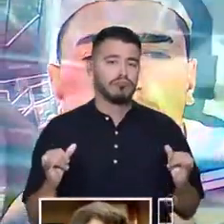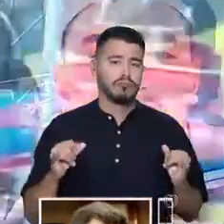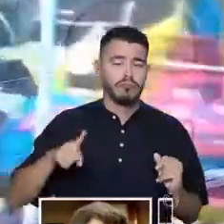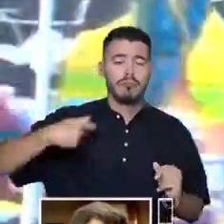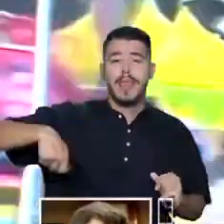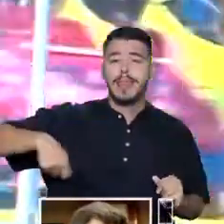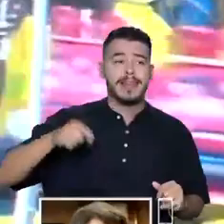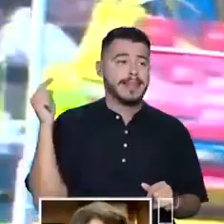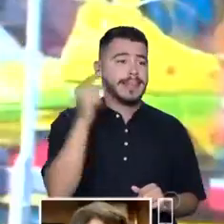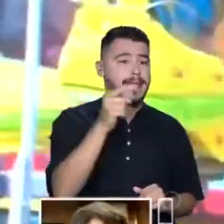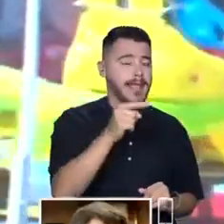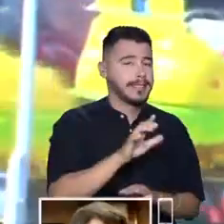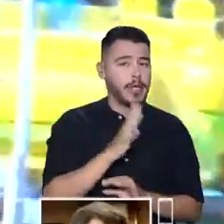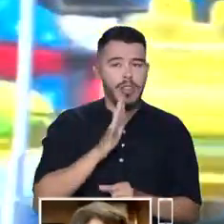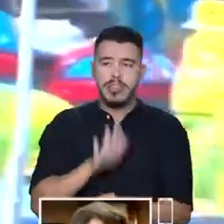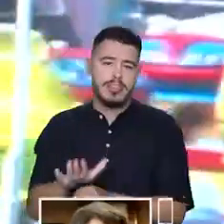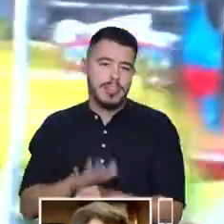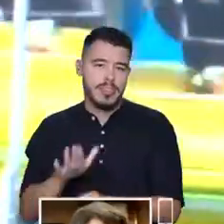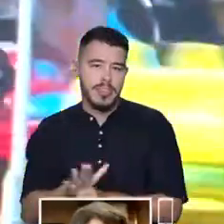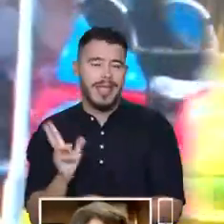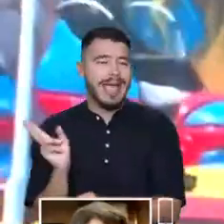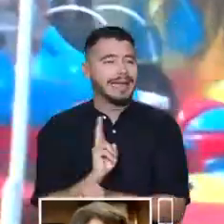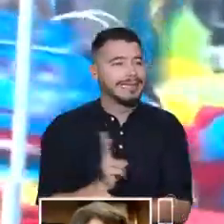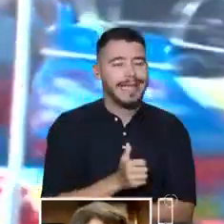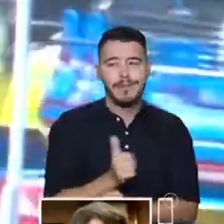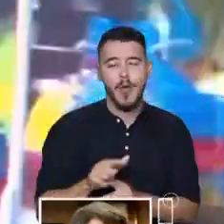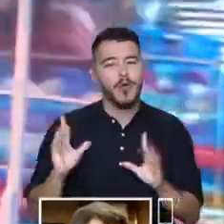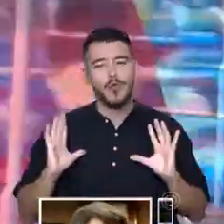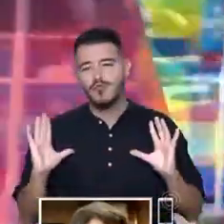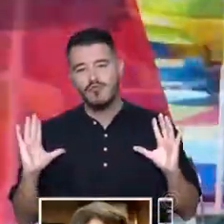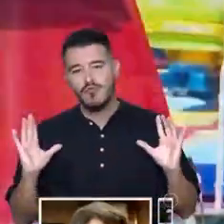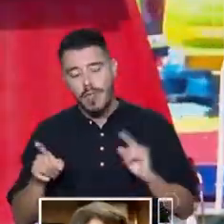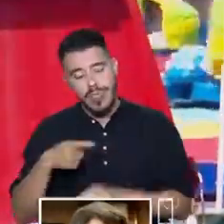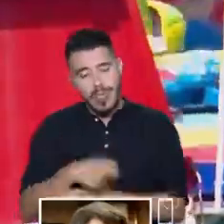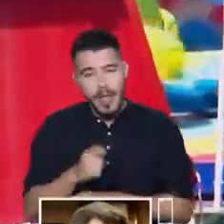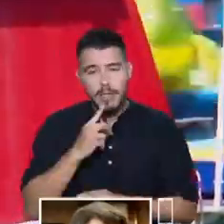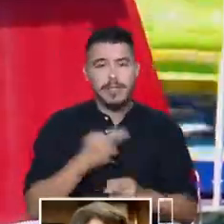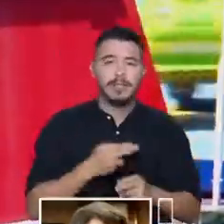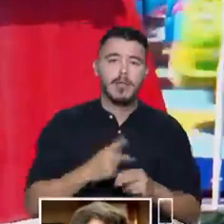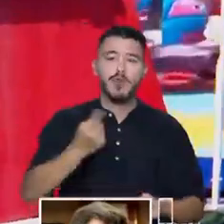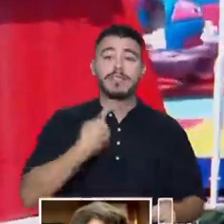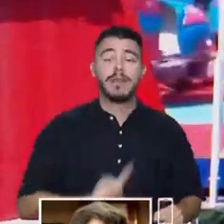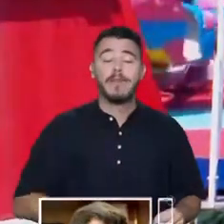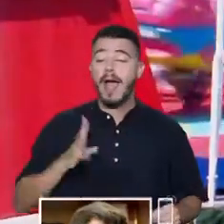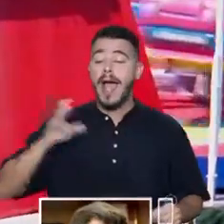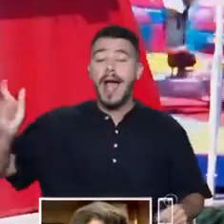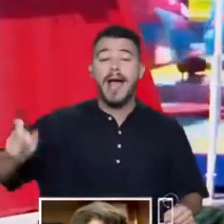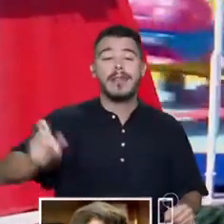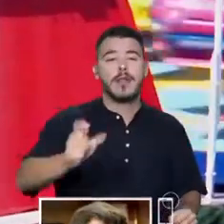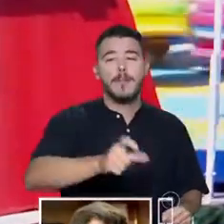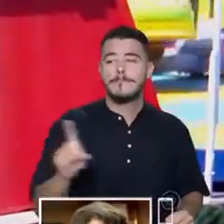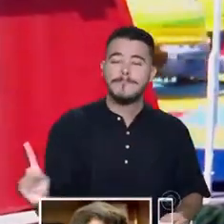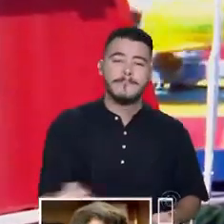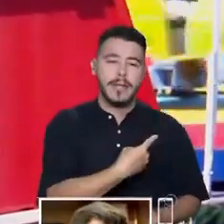έγγραφα, ούτε πιστοποιητικά υπηρεσιών. Δικάζονται προσωπικότητες ανθρώπινες και οι συμπεριφορές τους. Και παραπέμπονται στα δικαστήρια